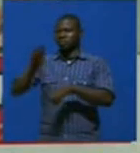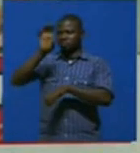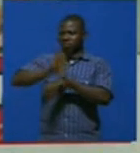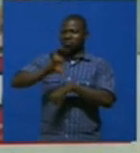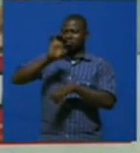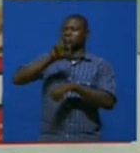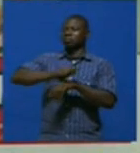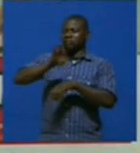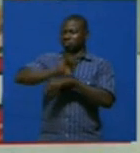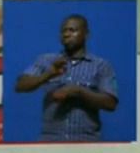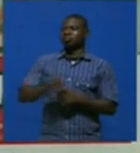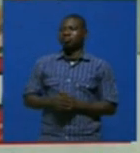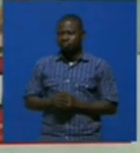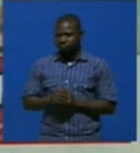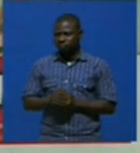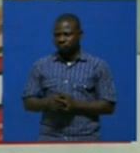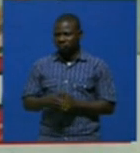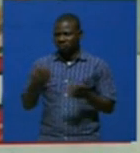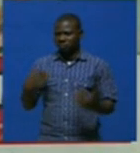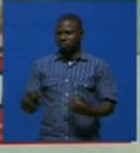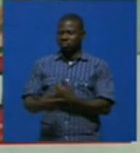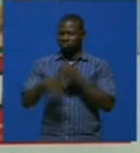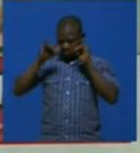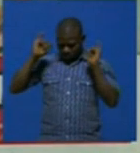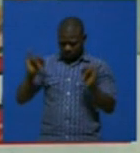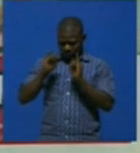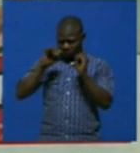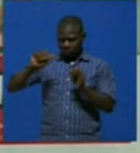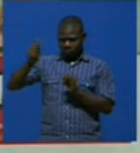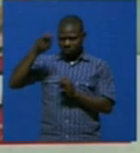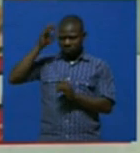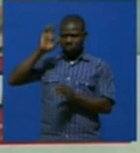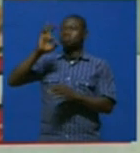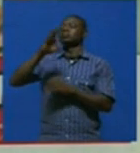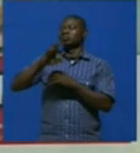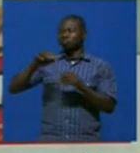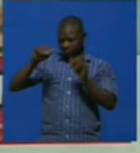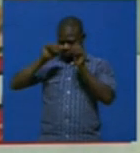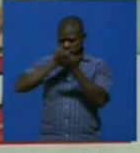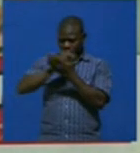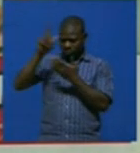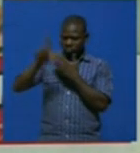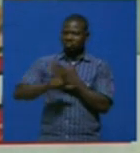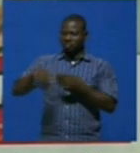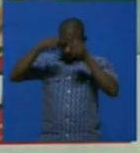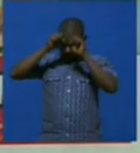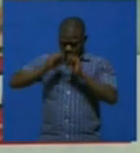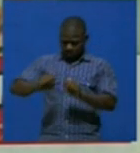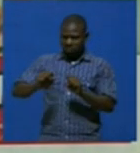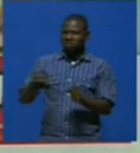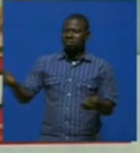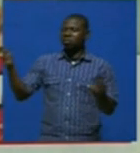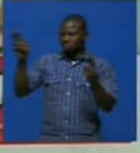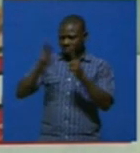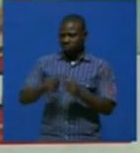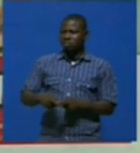c'est ce jeudi 19 avril que le président du faso rencontre le chef de file de l'opposition zéphirin diabré informe